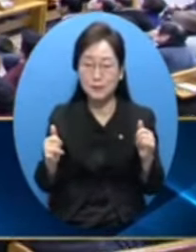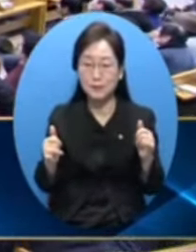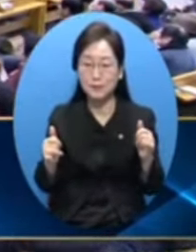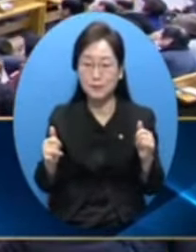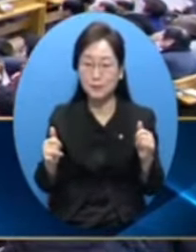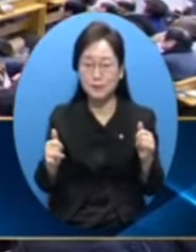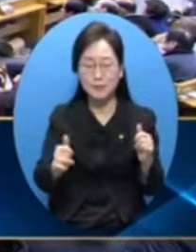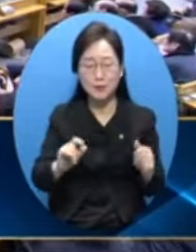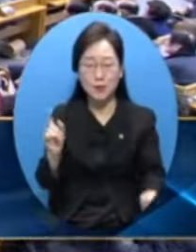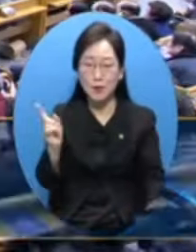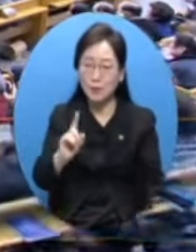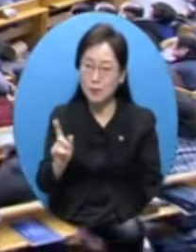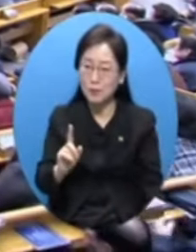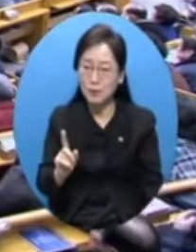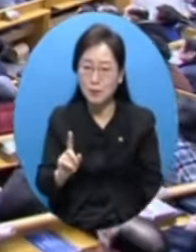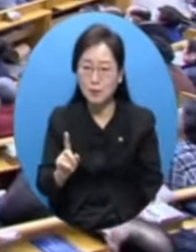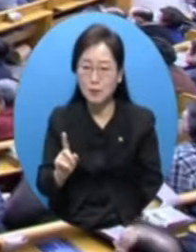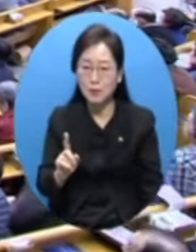무엇인가